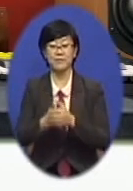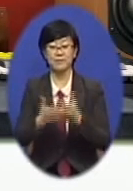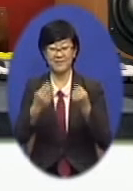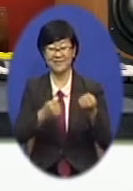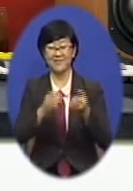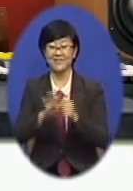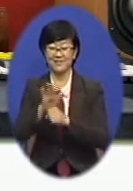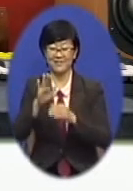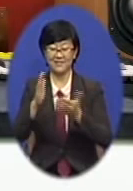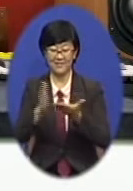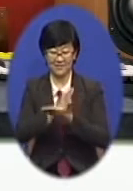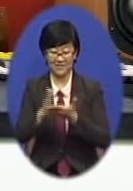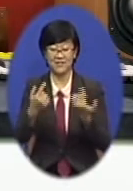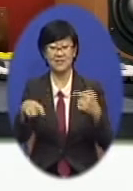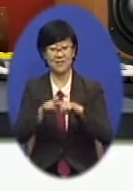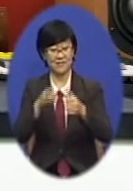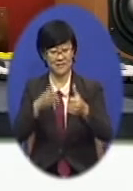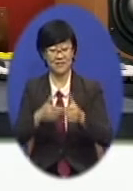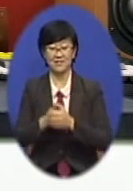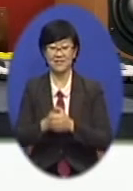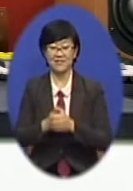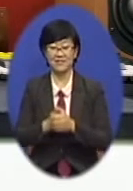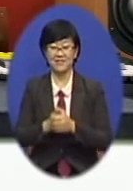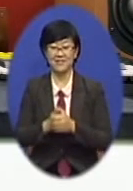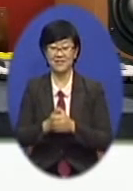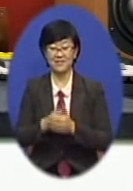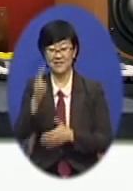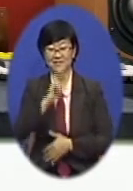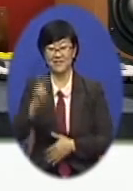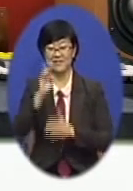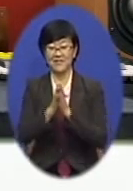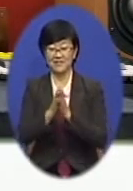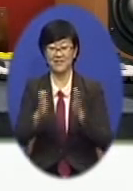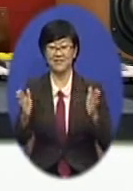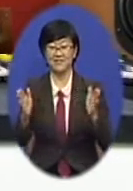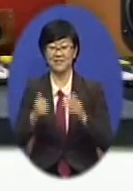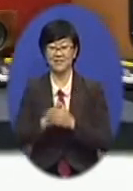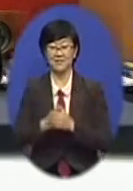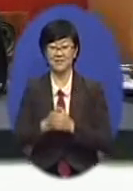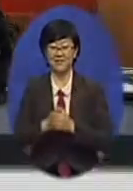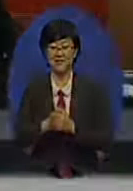나눔 함께해 주시기 당부드리면서 음악 드리겠습니다. 음악 주세요.